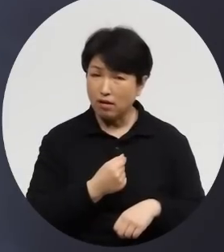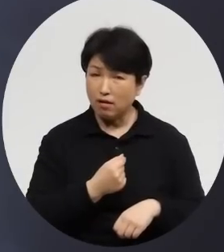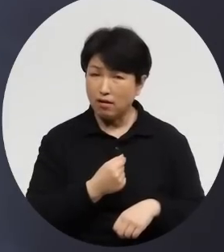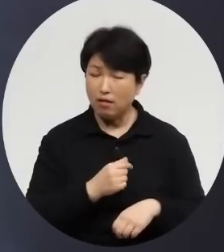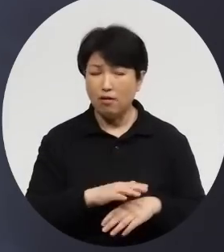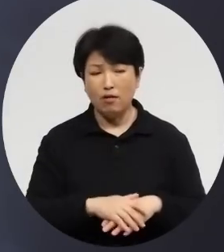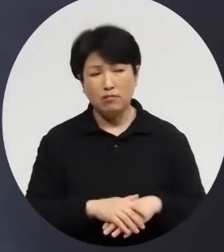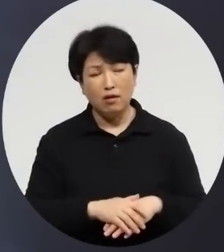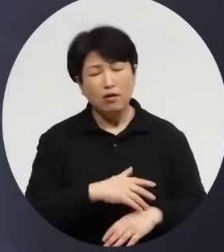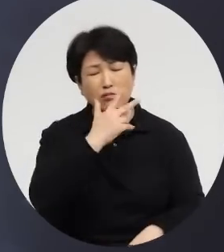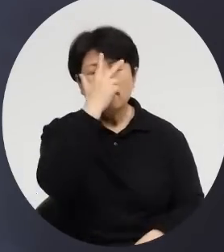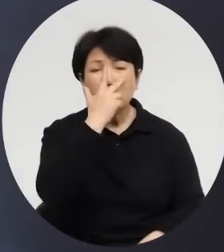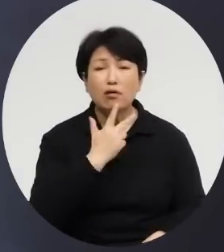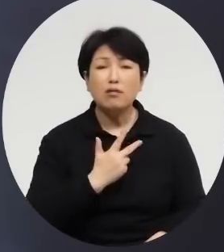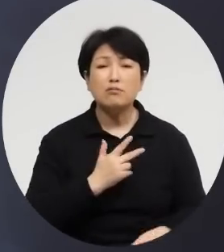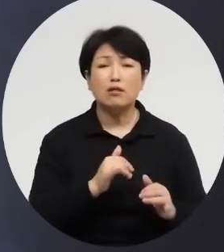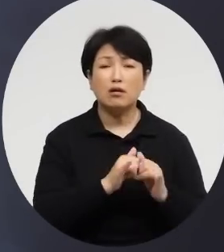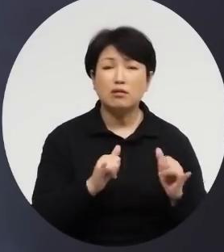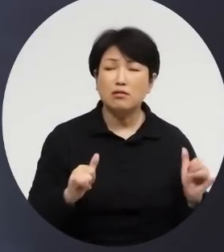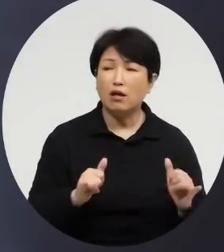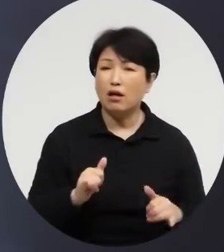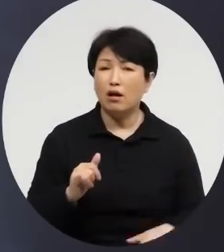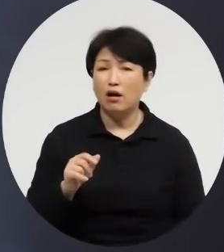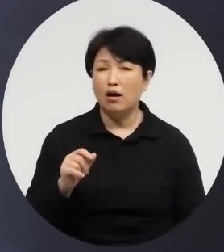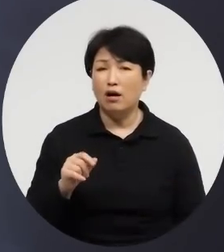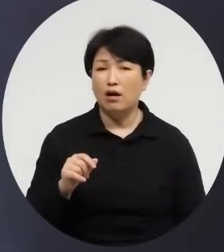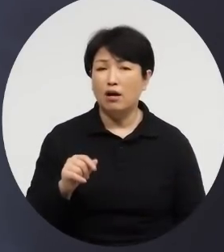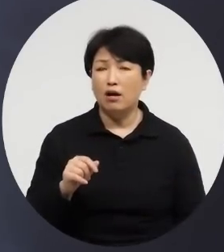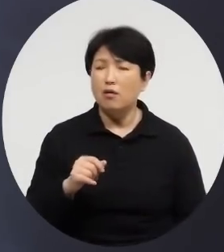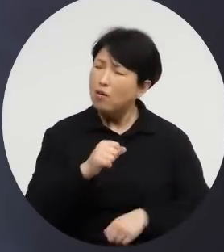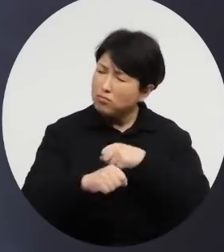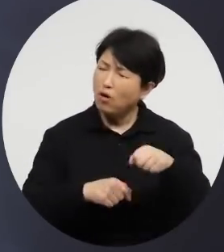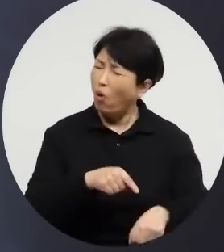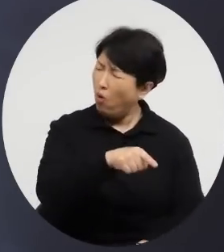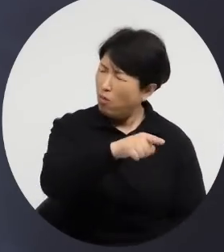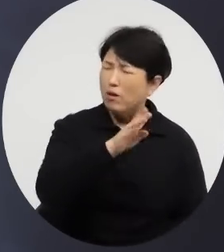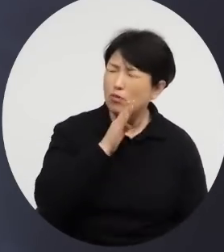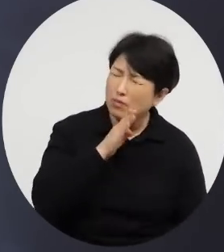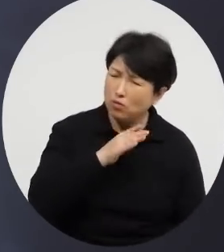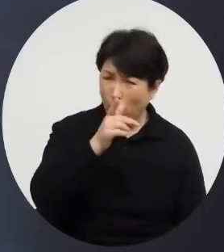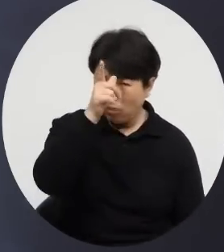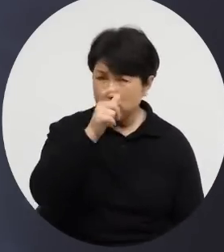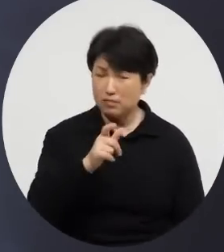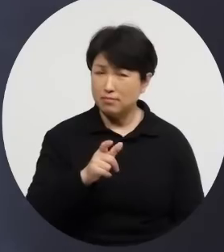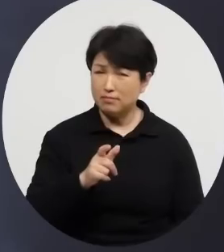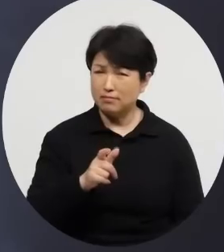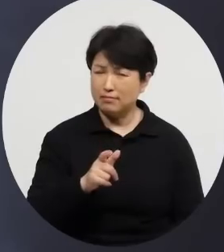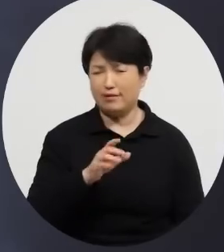아니 눈이 안 보이는 사람이 눈뜬 사람 보고 자꾸 이 길로 가자고 주장하면 그게 잘 되겠어요? 안 되지.